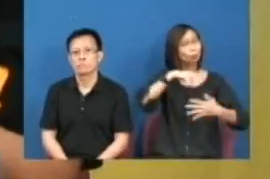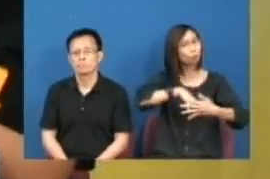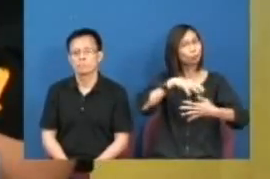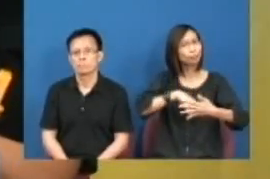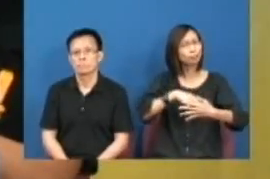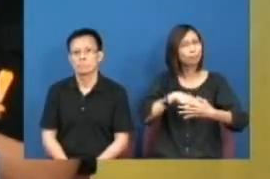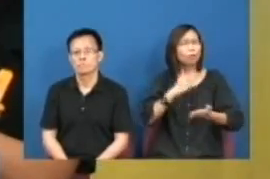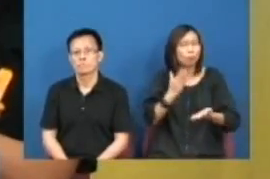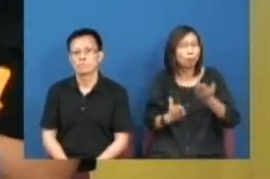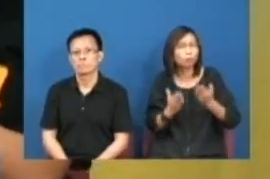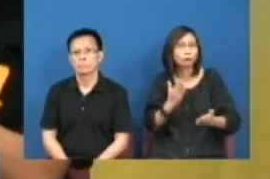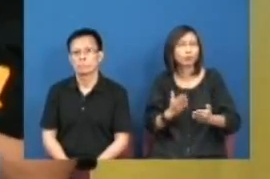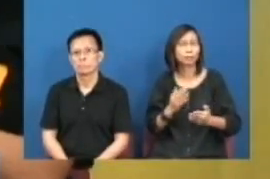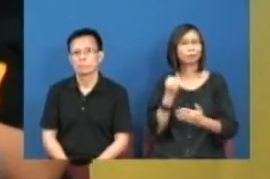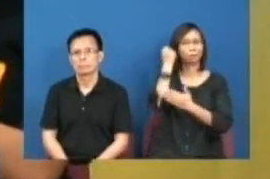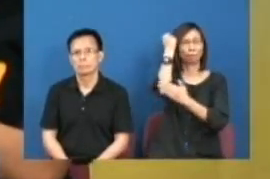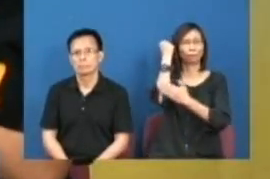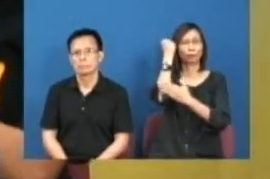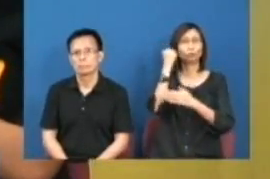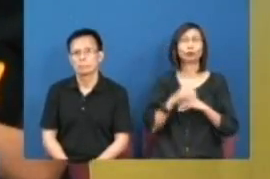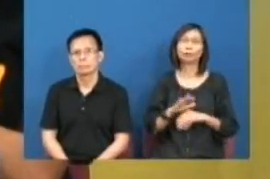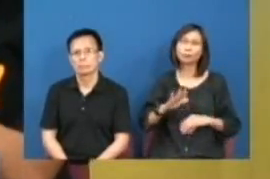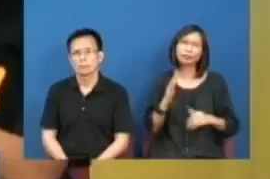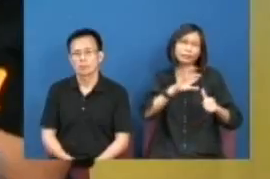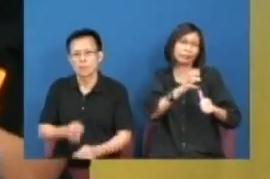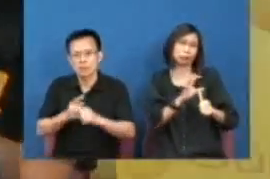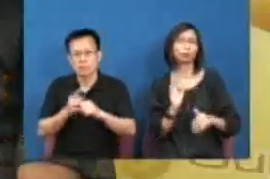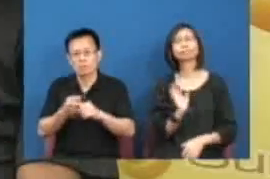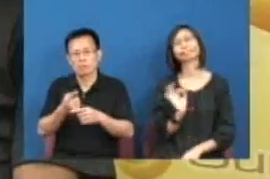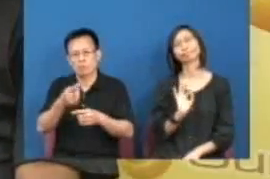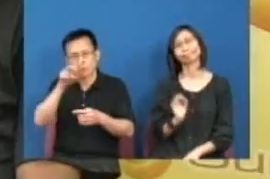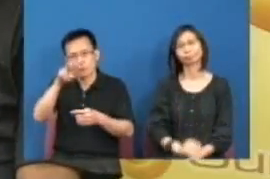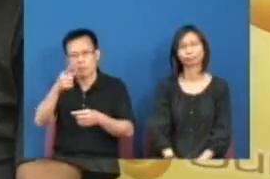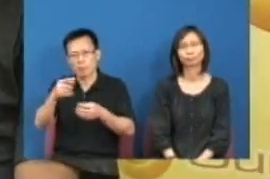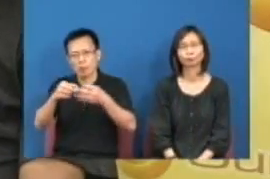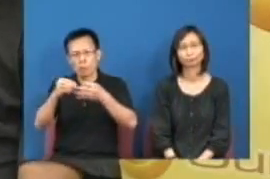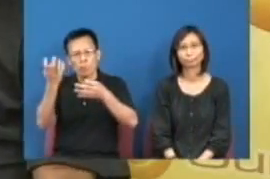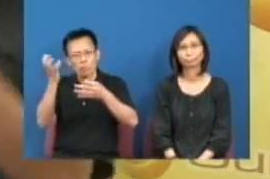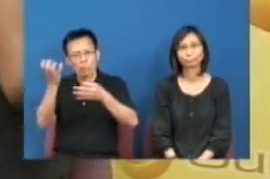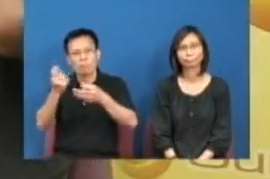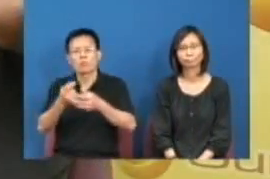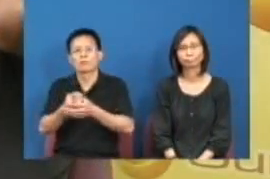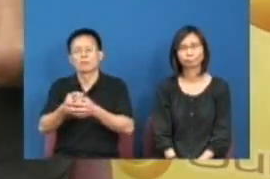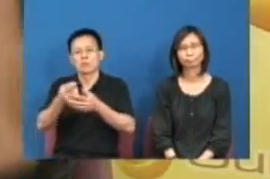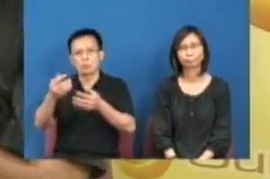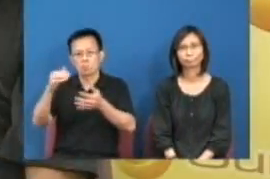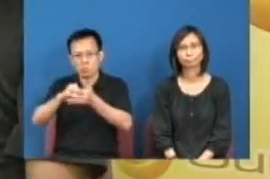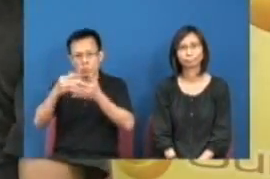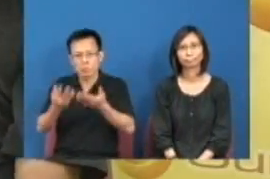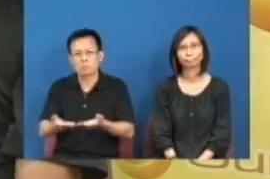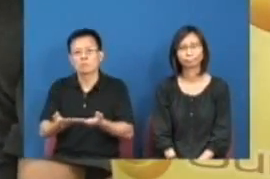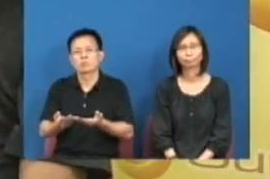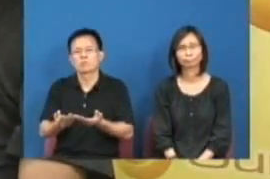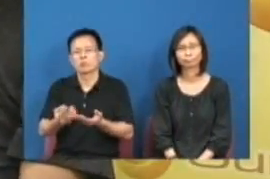實對於依一個政策制定咧，完全冇任何即係影響力。 咁其實你睇觀察黃光亞到今日嚟講，即係佢第一次